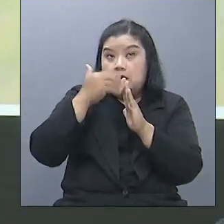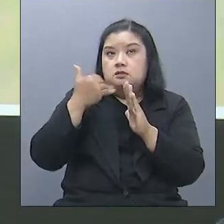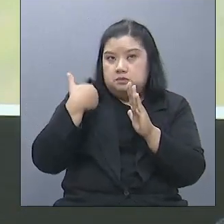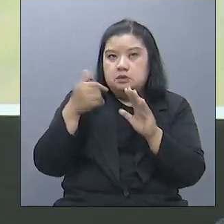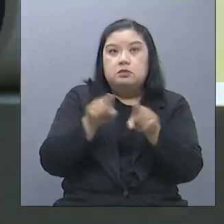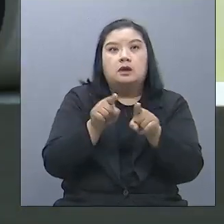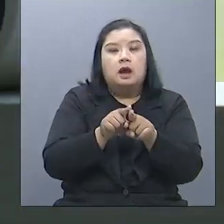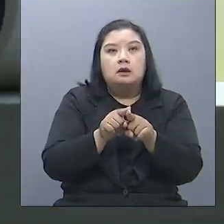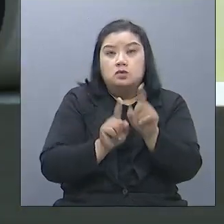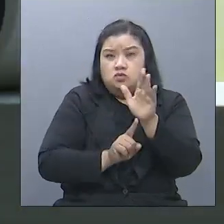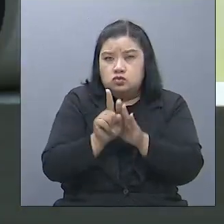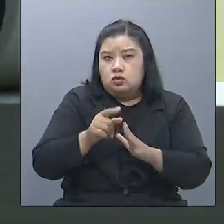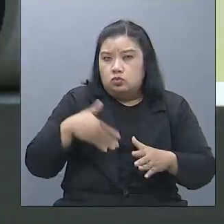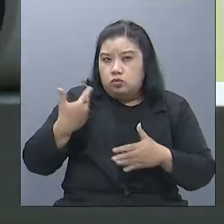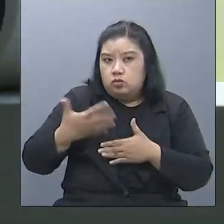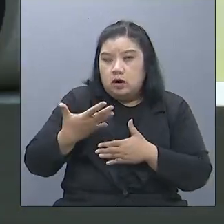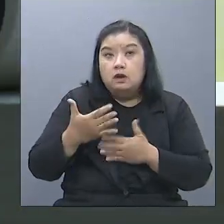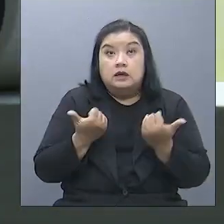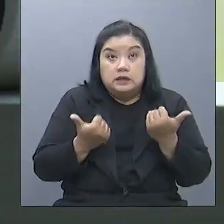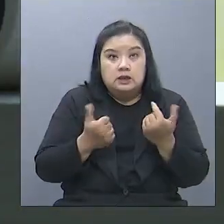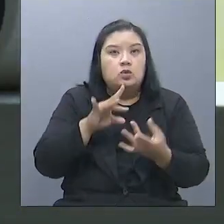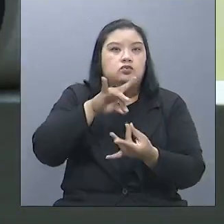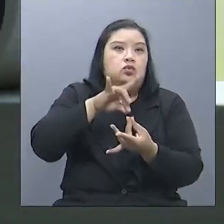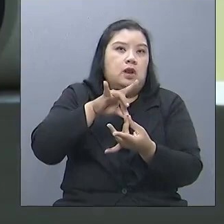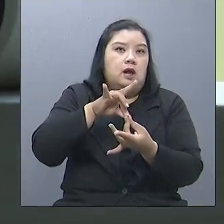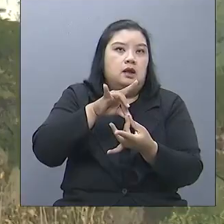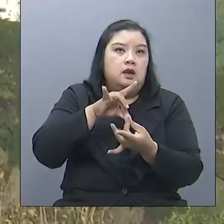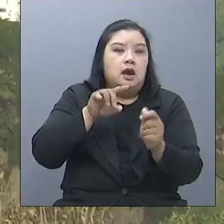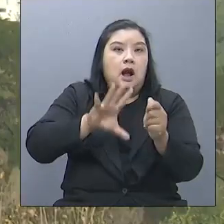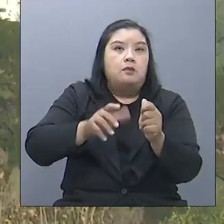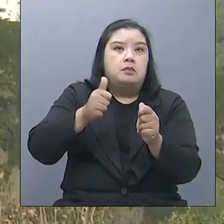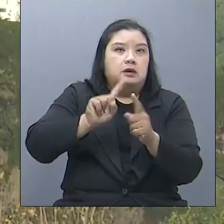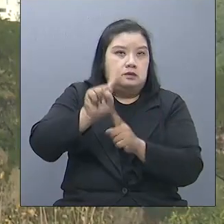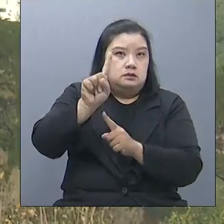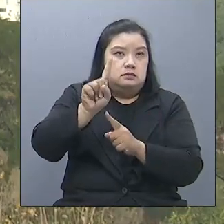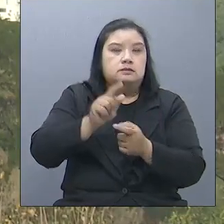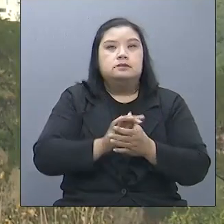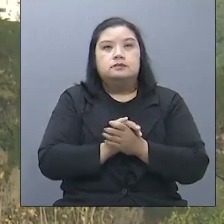ามาตรฐานสูงสุดอยู่ที่เทศบาลเมืองสุโขทัยธานีอำเภอเมืองสุโขทัยค่ะ